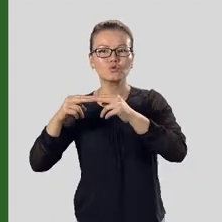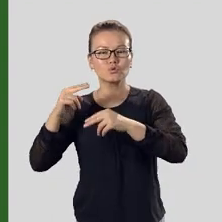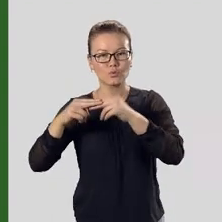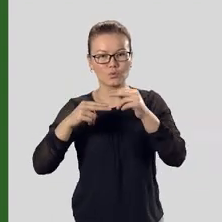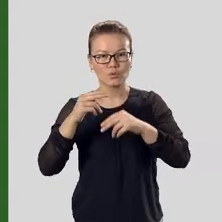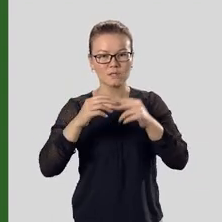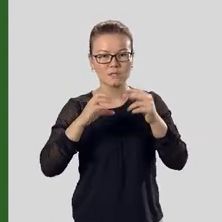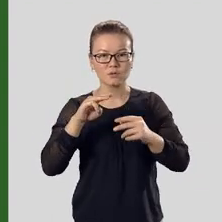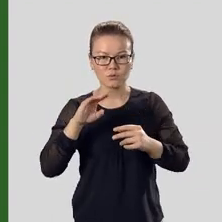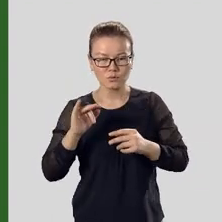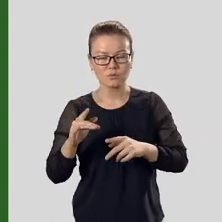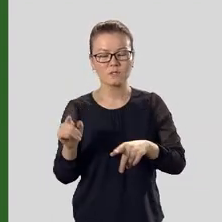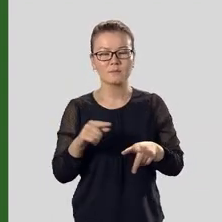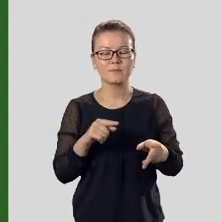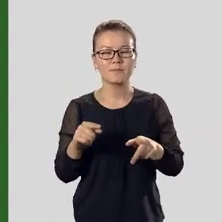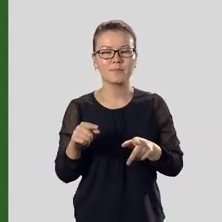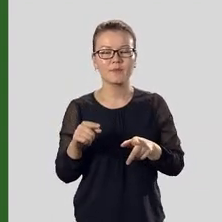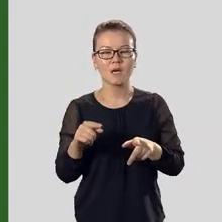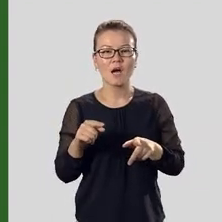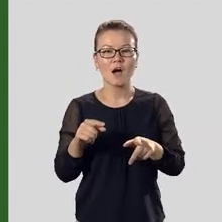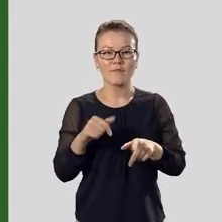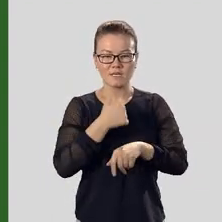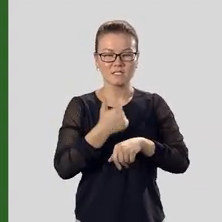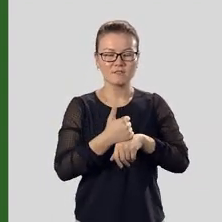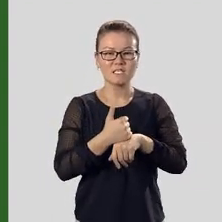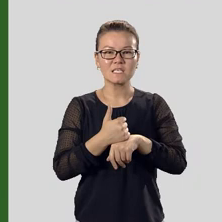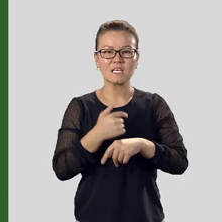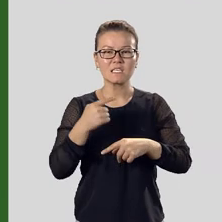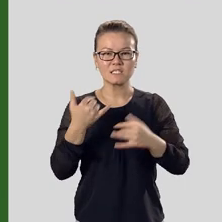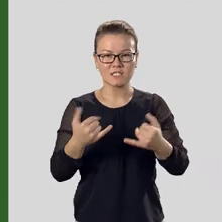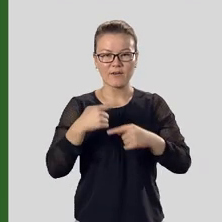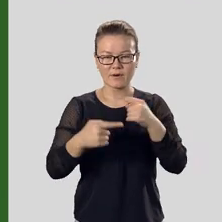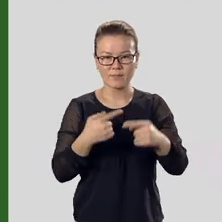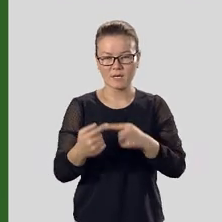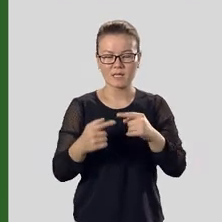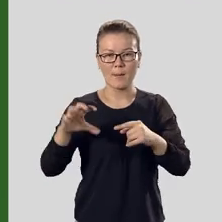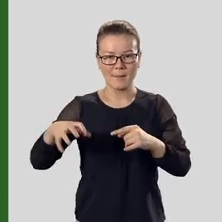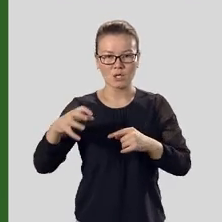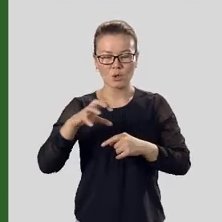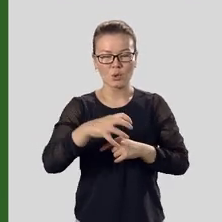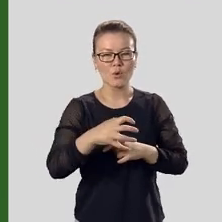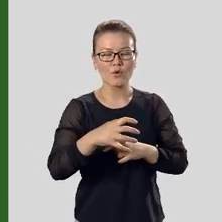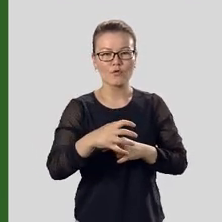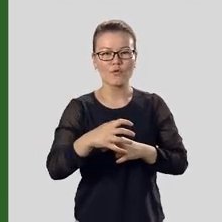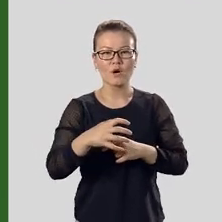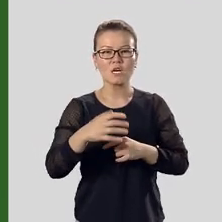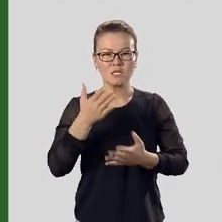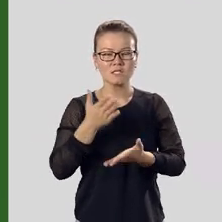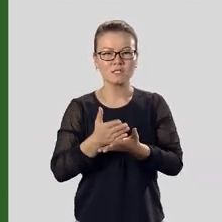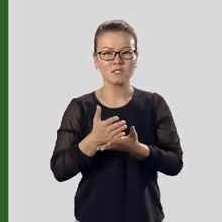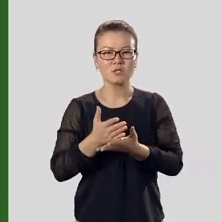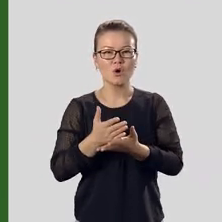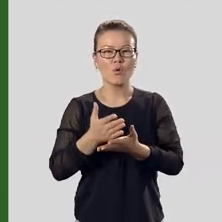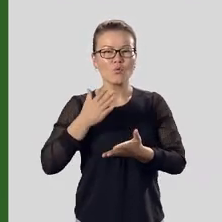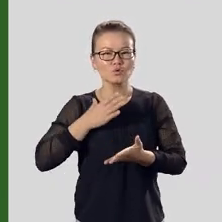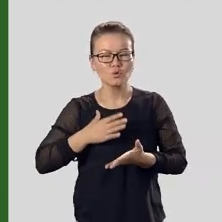и складчатые пояса. В основании современных материков лежат древние, относительно устойчивые